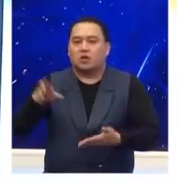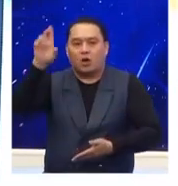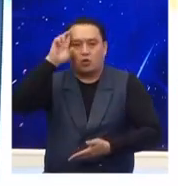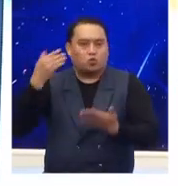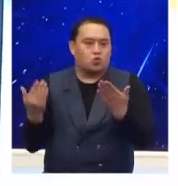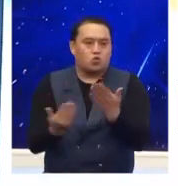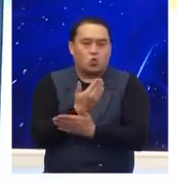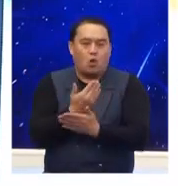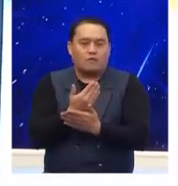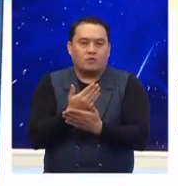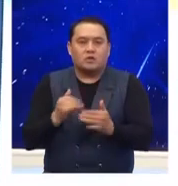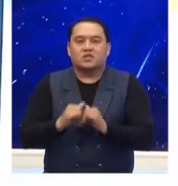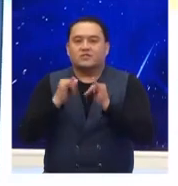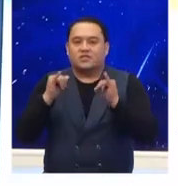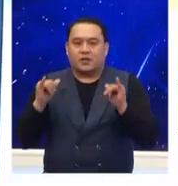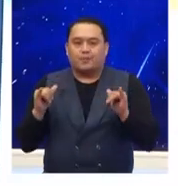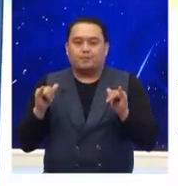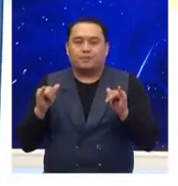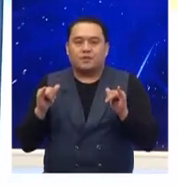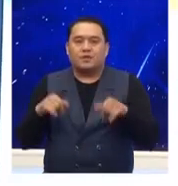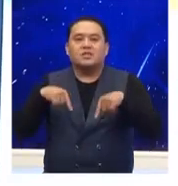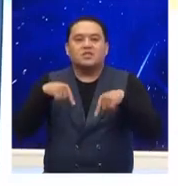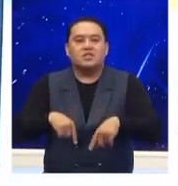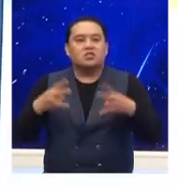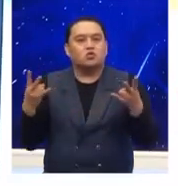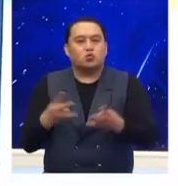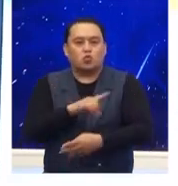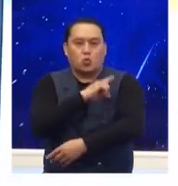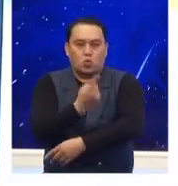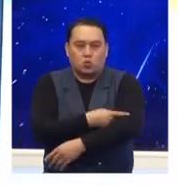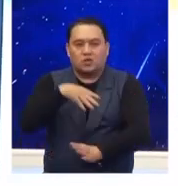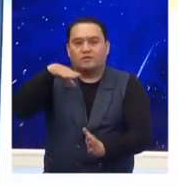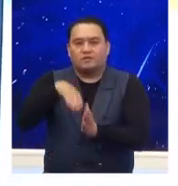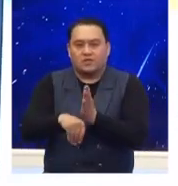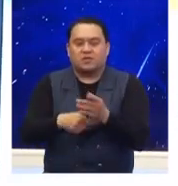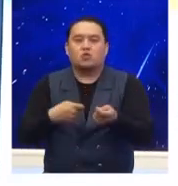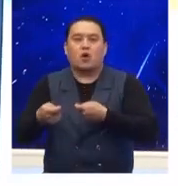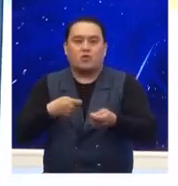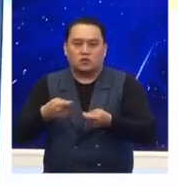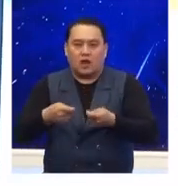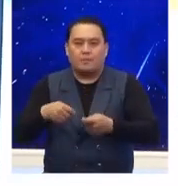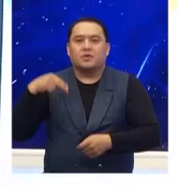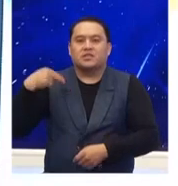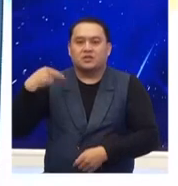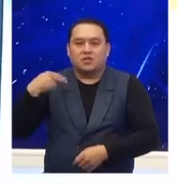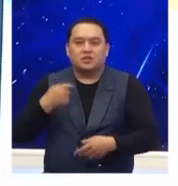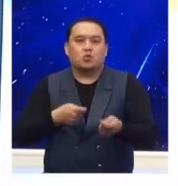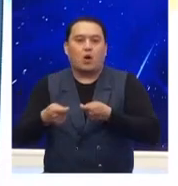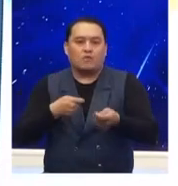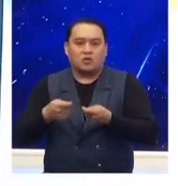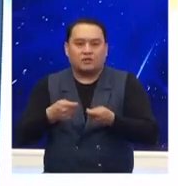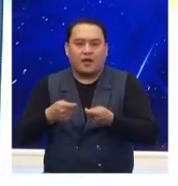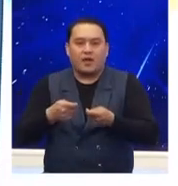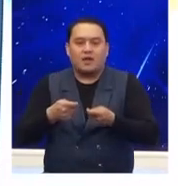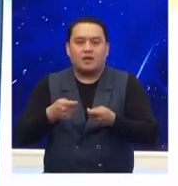новую парадигму развития. Здесь понадобятся усилия всех ветвей власти, президента, правительства